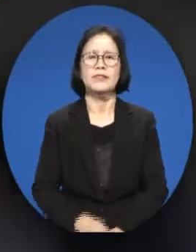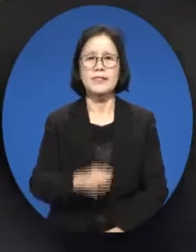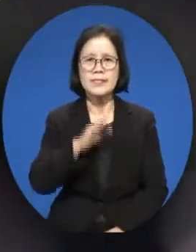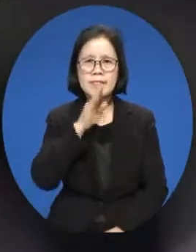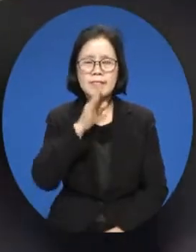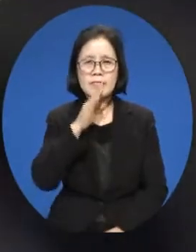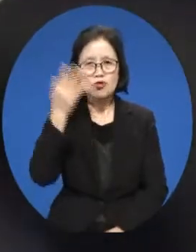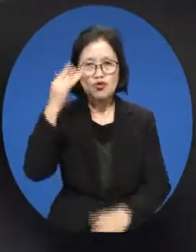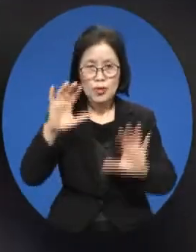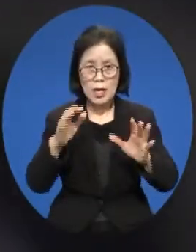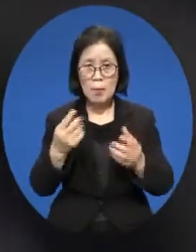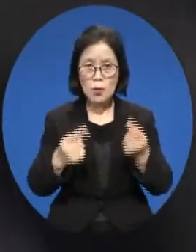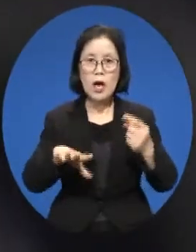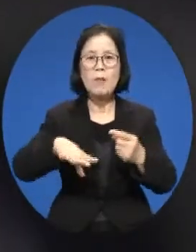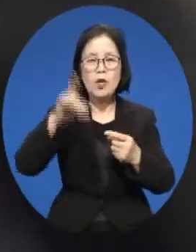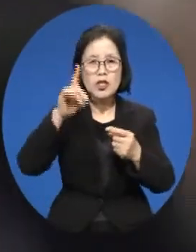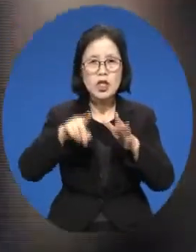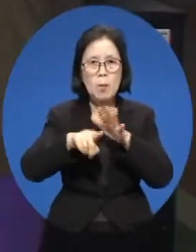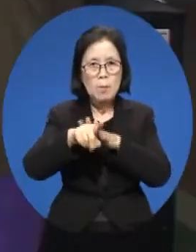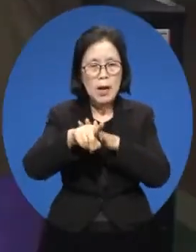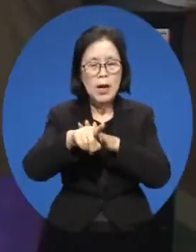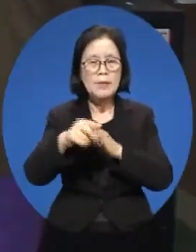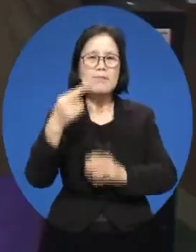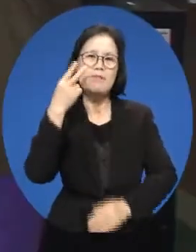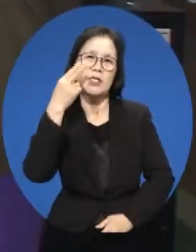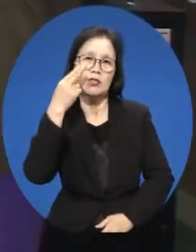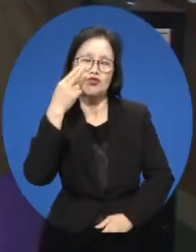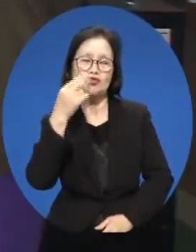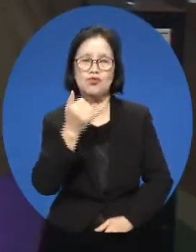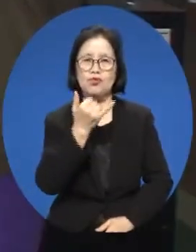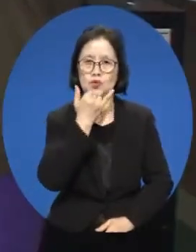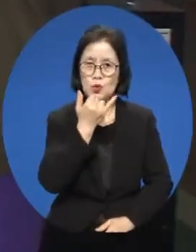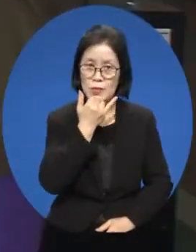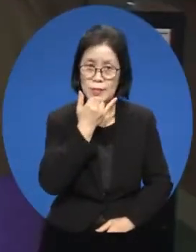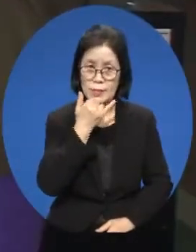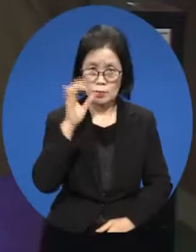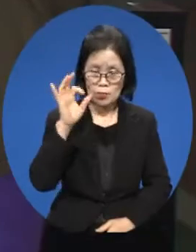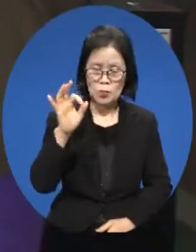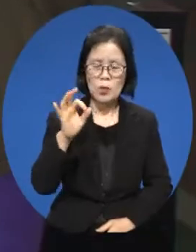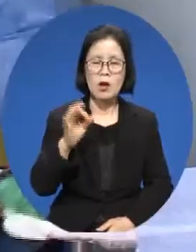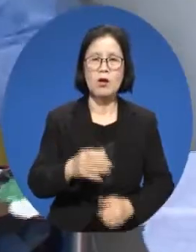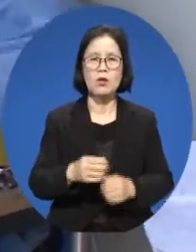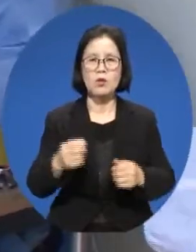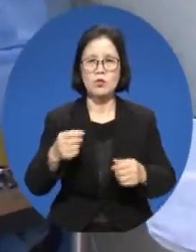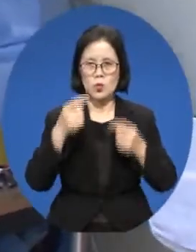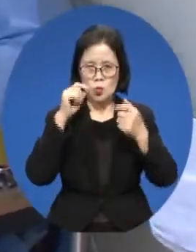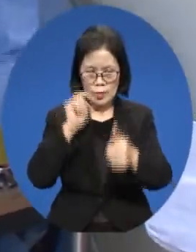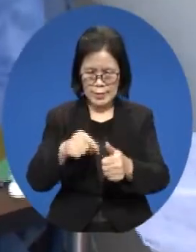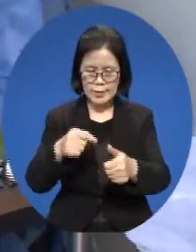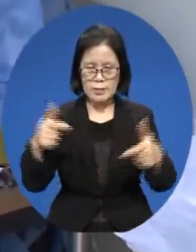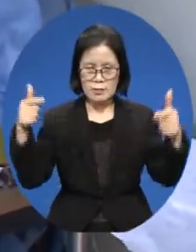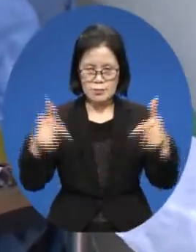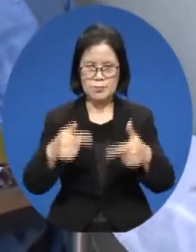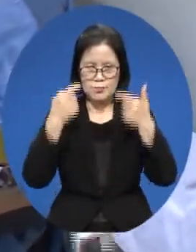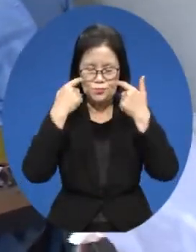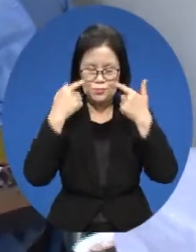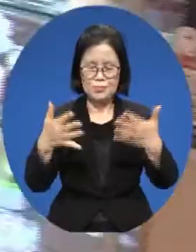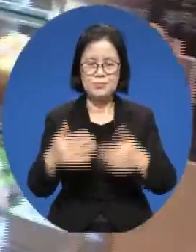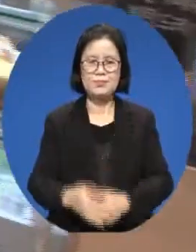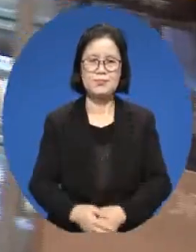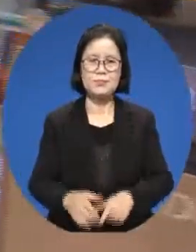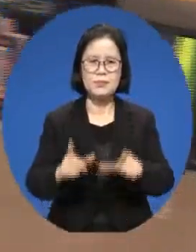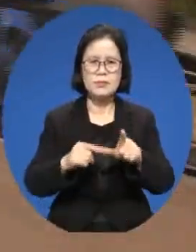실제로 우리나라보다 일찍 대유행이 지나간 미국과 독일의 경우 확진자 감소세가 뚜렷합니다.